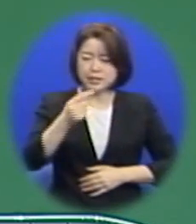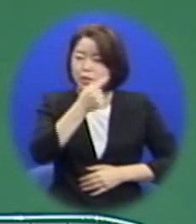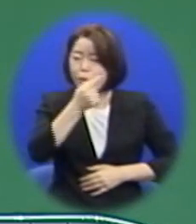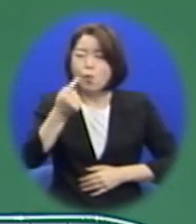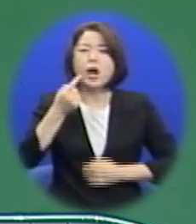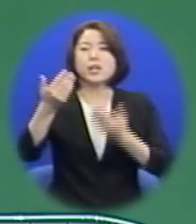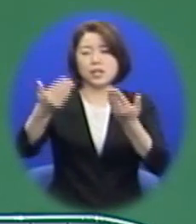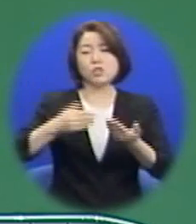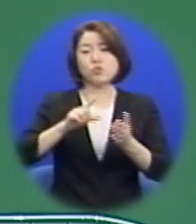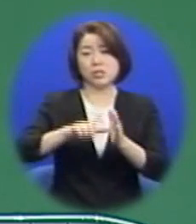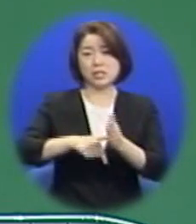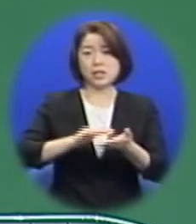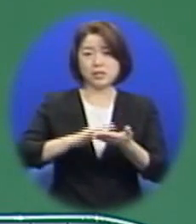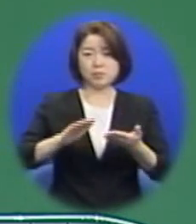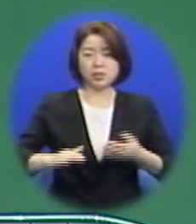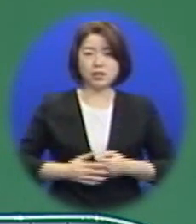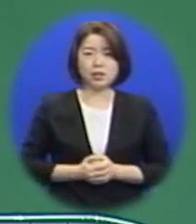시간입니다.